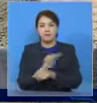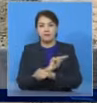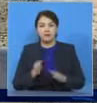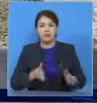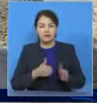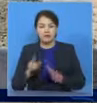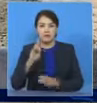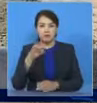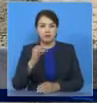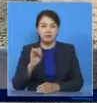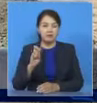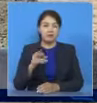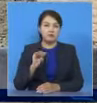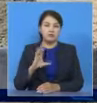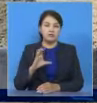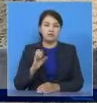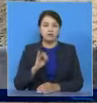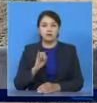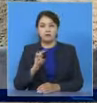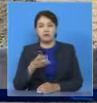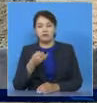автодорог Караул-Кельды-Жаркамыс и